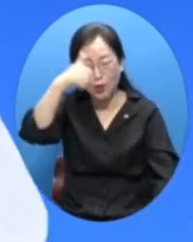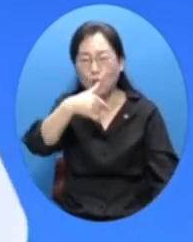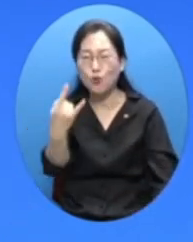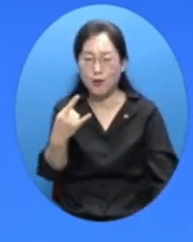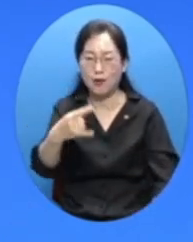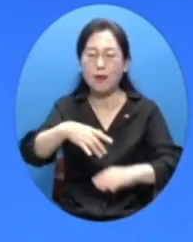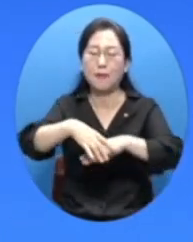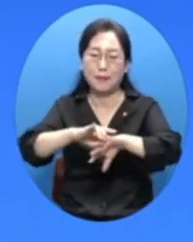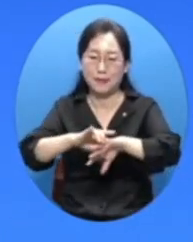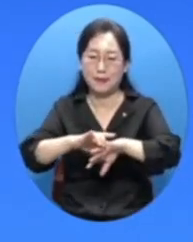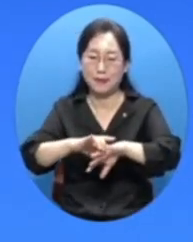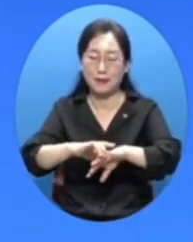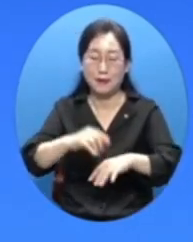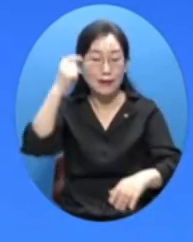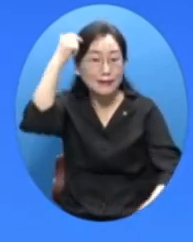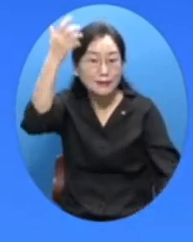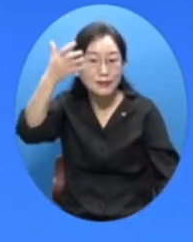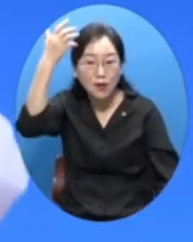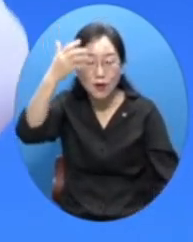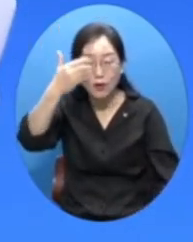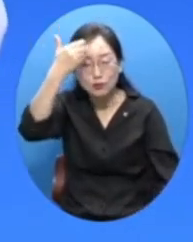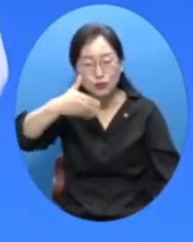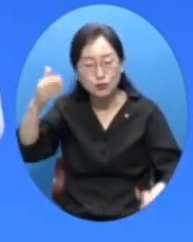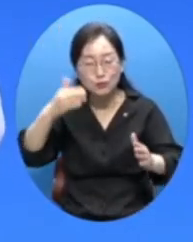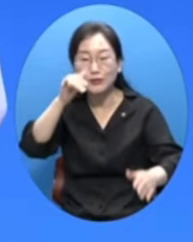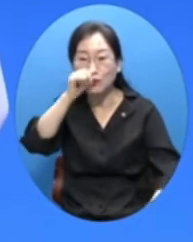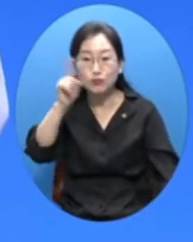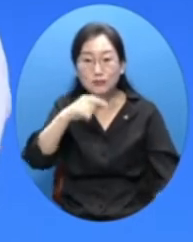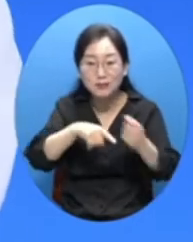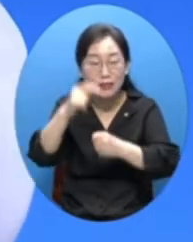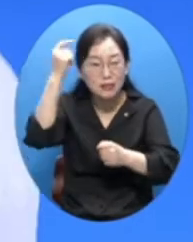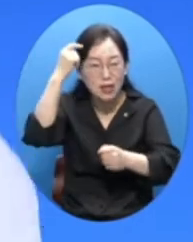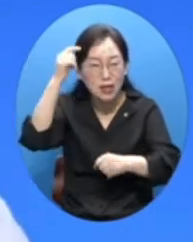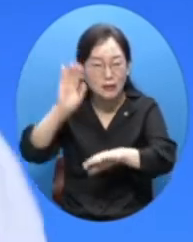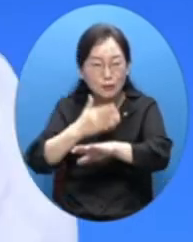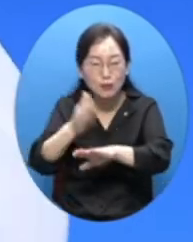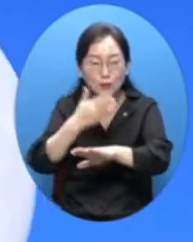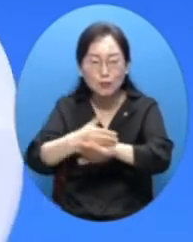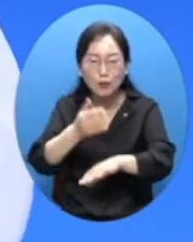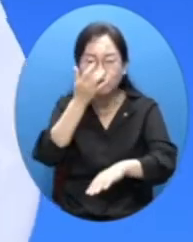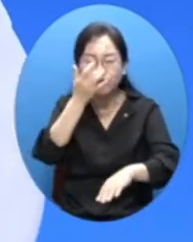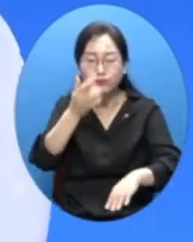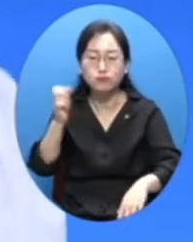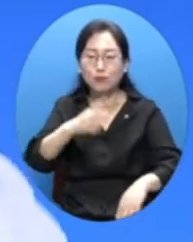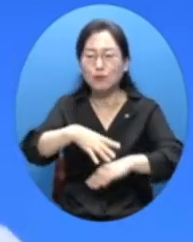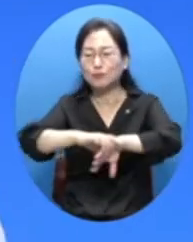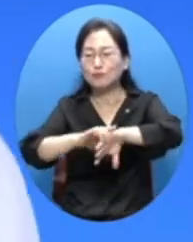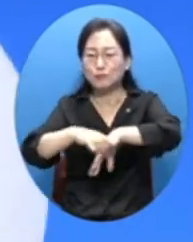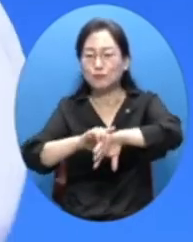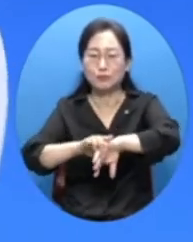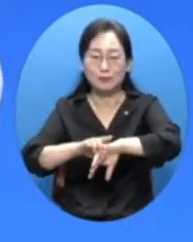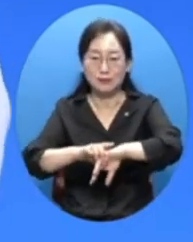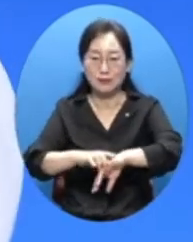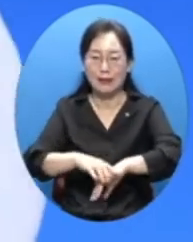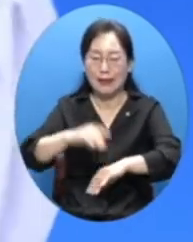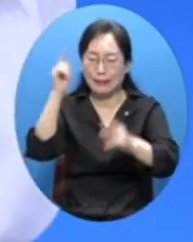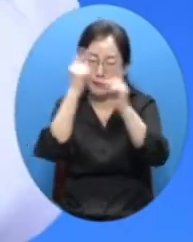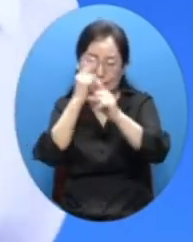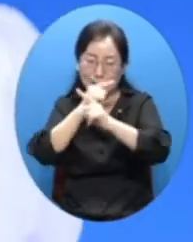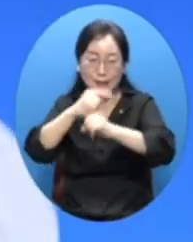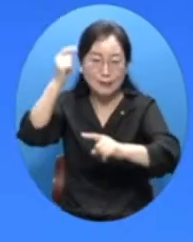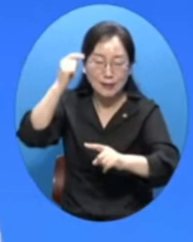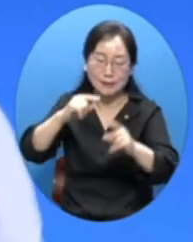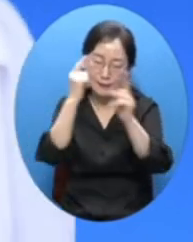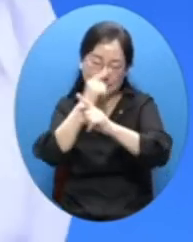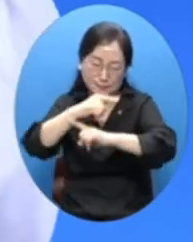병인데 영적인 중풍병이 무섭습니다. 생각이 마비되고 자꾸 잘못된 생각만 하고 뭐 삐딱하게 사는 사람, 늘 나쁜 생각만 하고 나쁜 사람